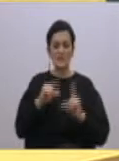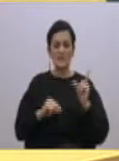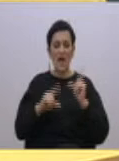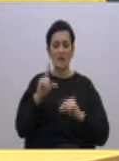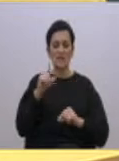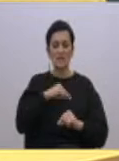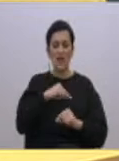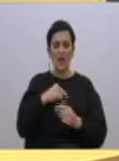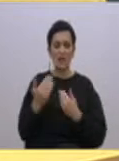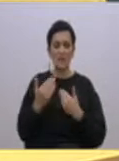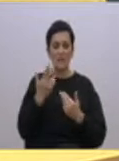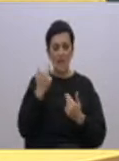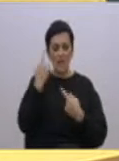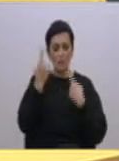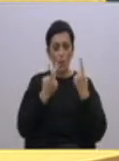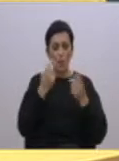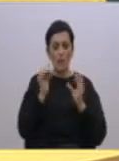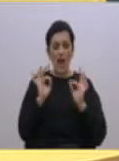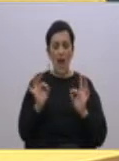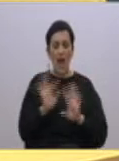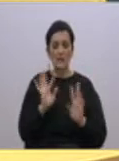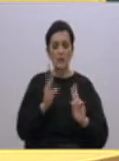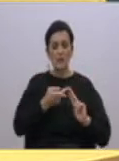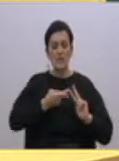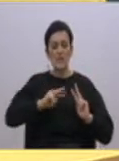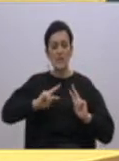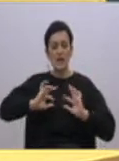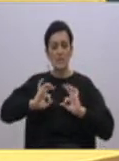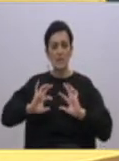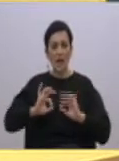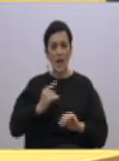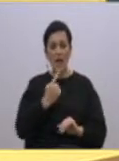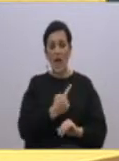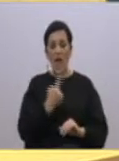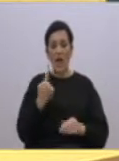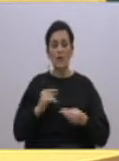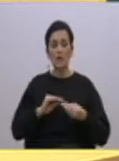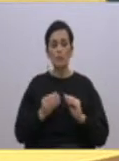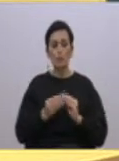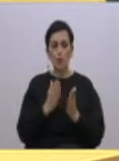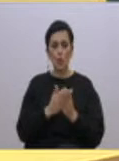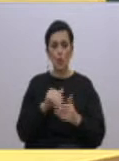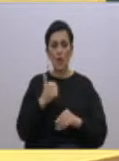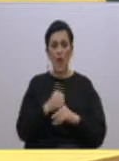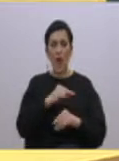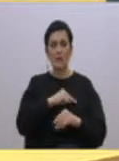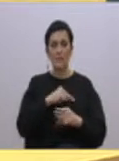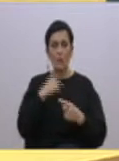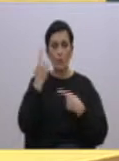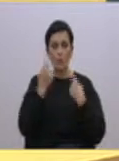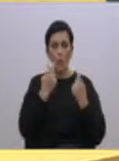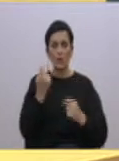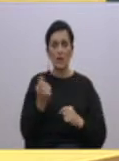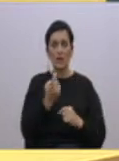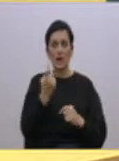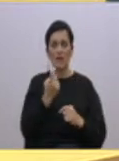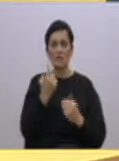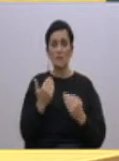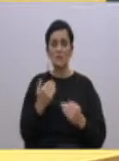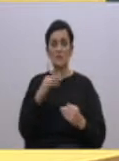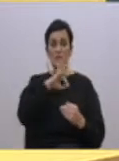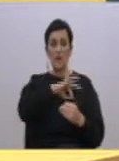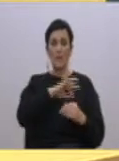და მონაცემთა არასწორი ინტერპრეტაცია. ერთ-ერთ გამოწვევად რჩება ასევე ადმინისტრაციულ მონაცემთა ხარისხი და მისი